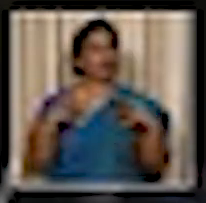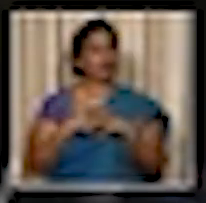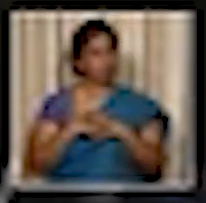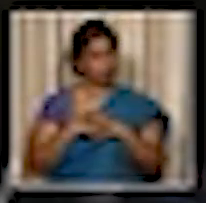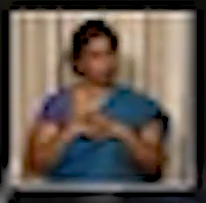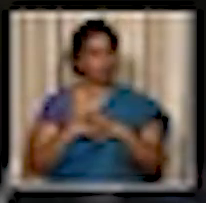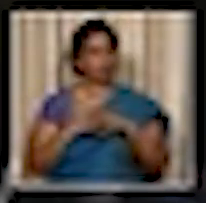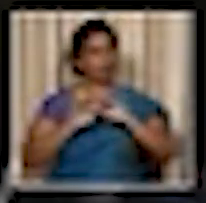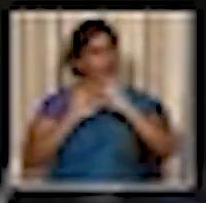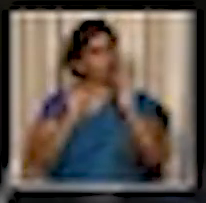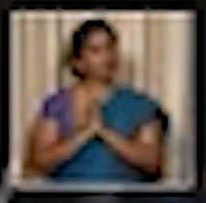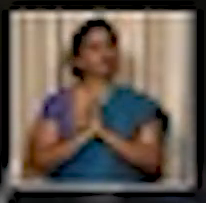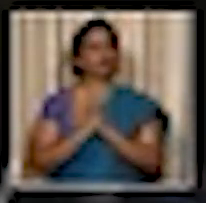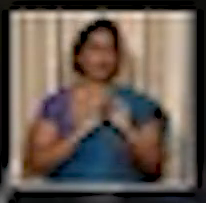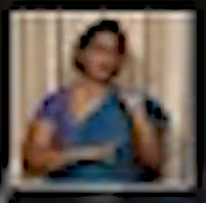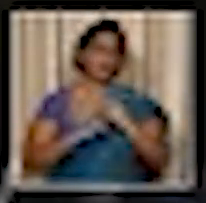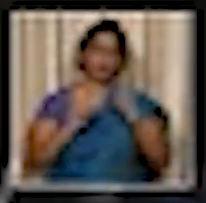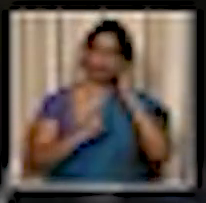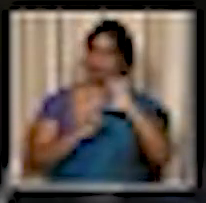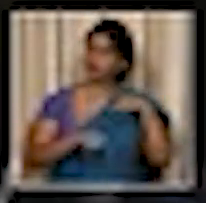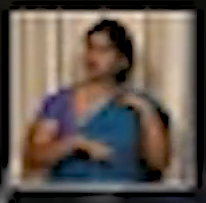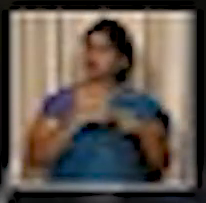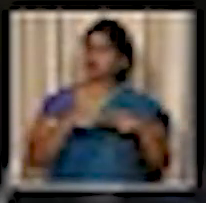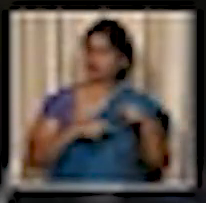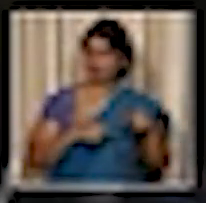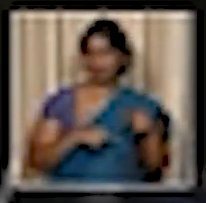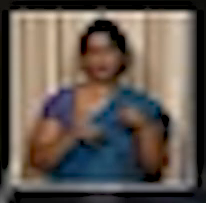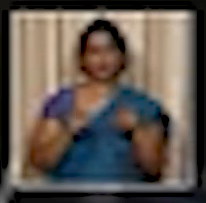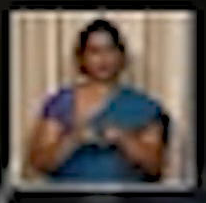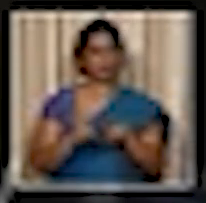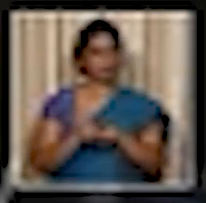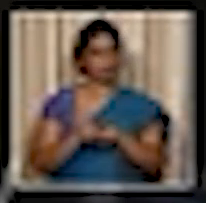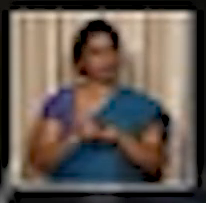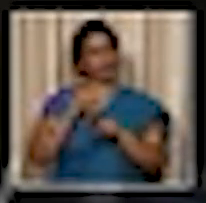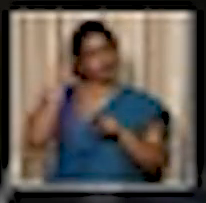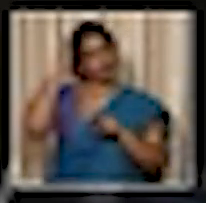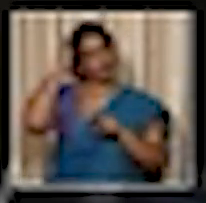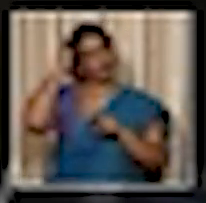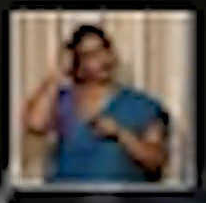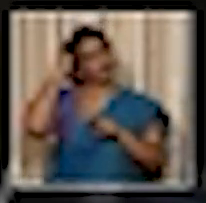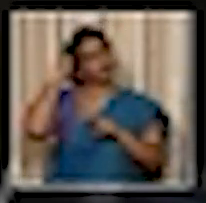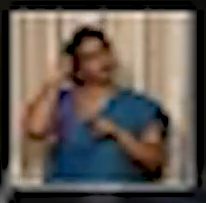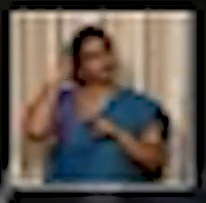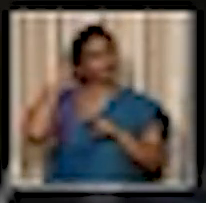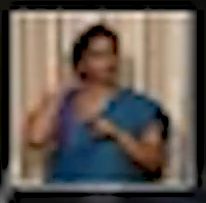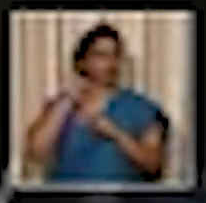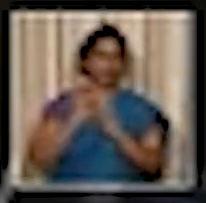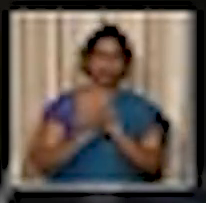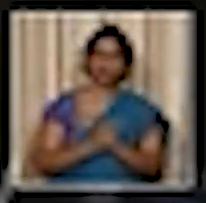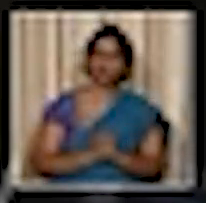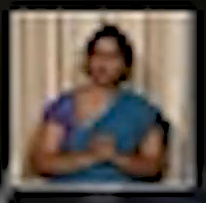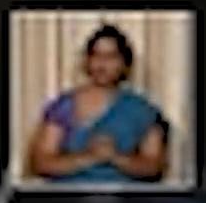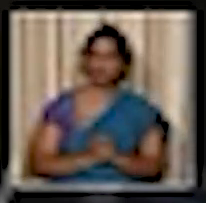parliament has its origin from this own maxim that whatever